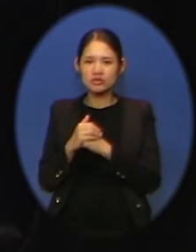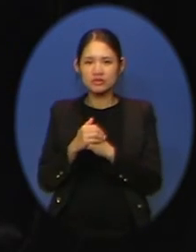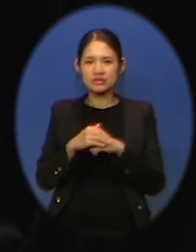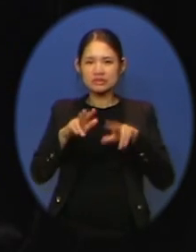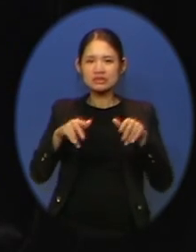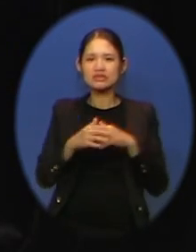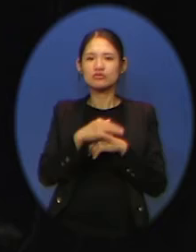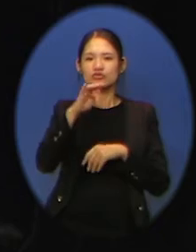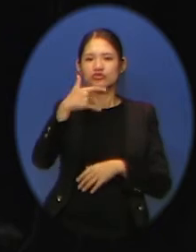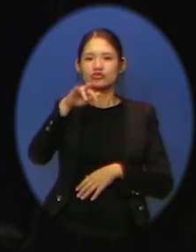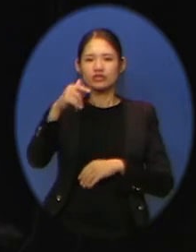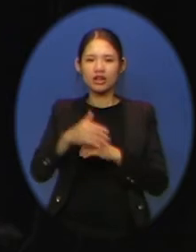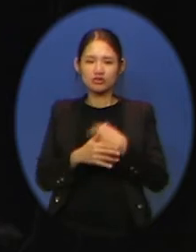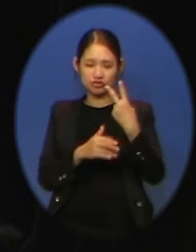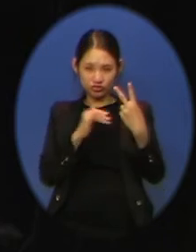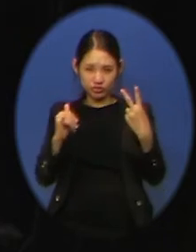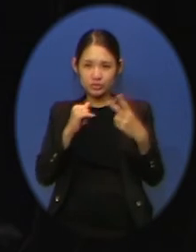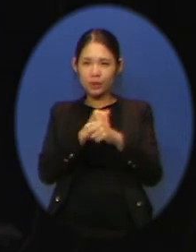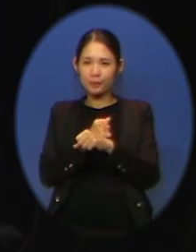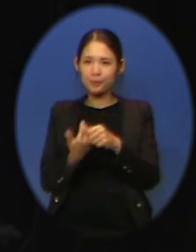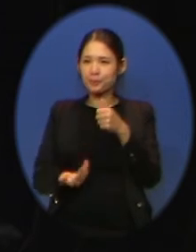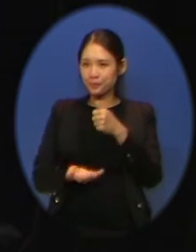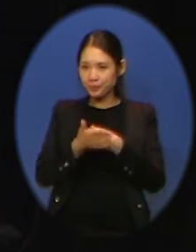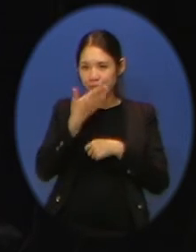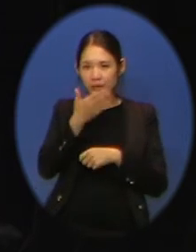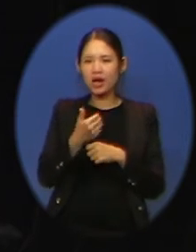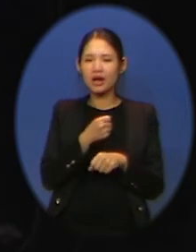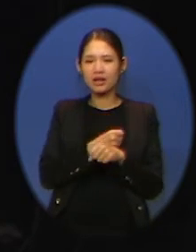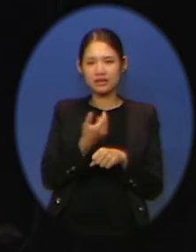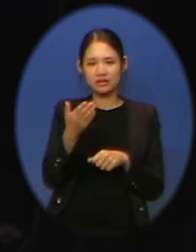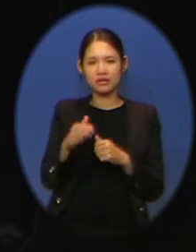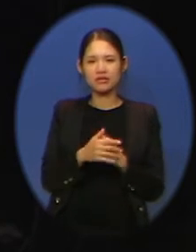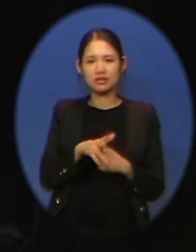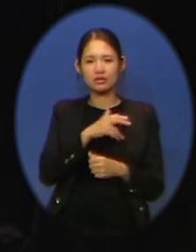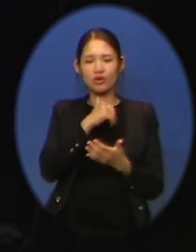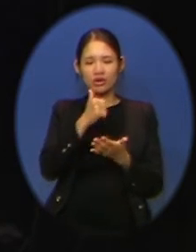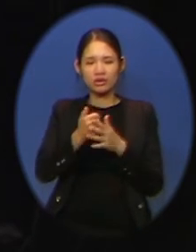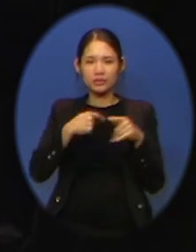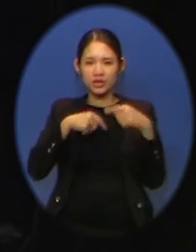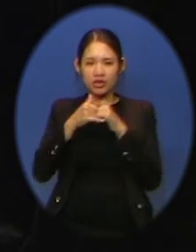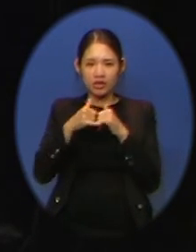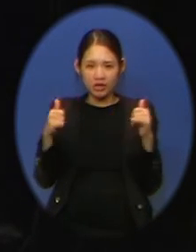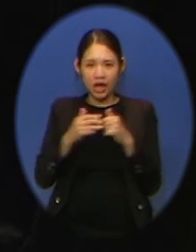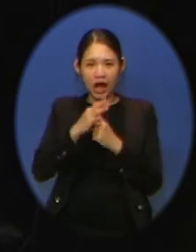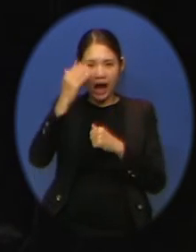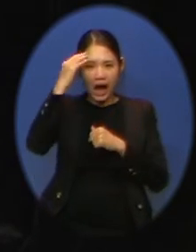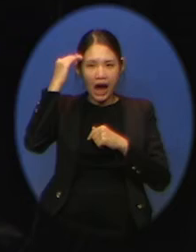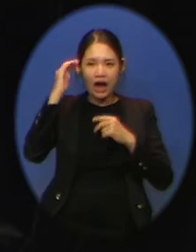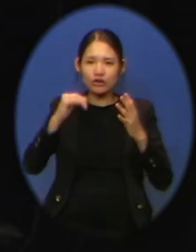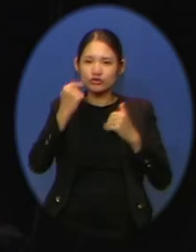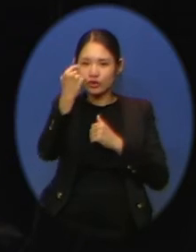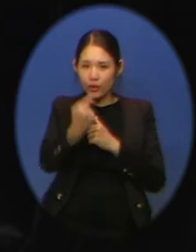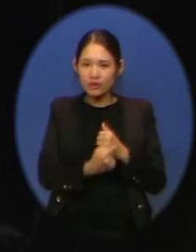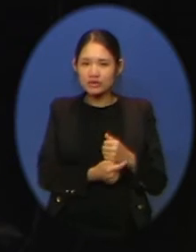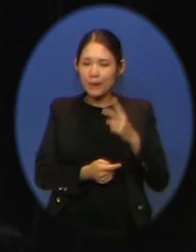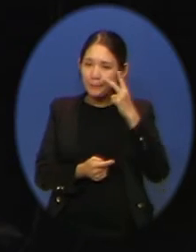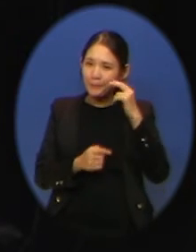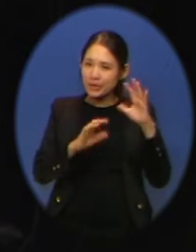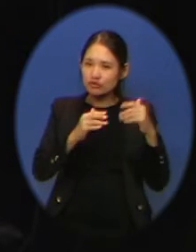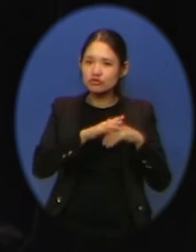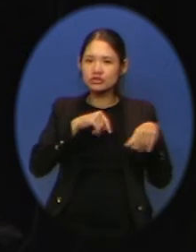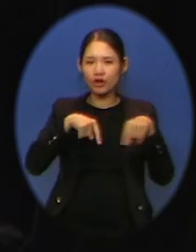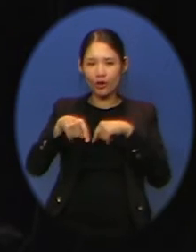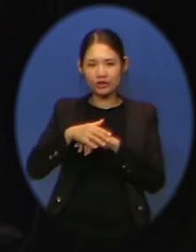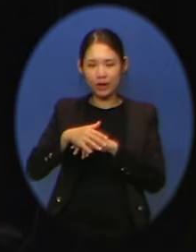냈는데 또 의원님은 이제 그 정치인이셨으니까 그래서 이제 한국에 오셔서 미국 정치하고 미국 기업 우리나라에